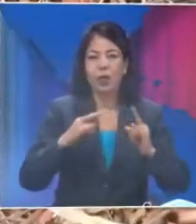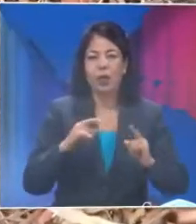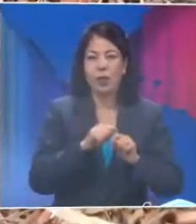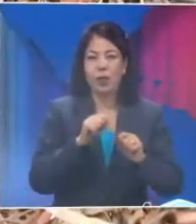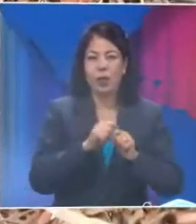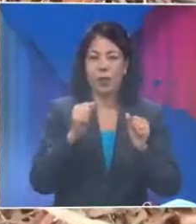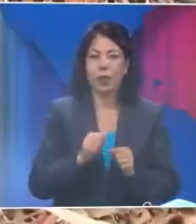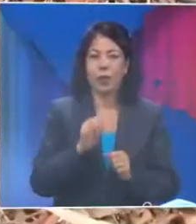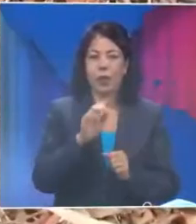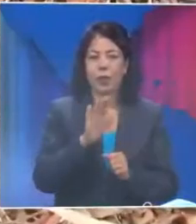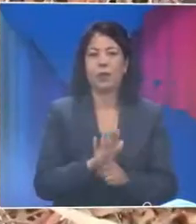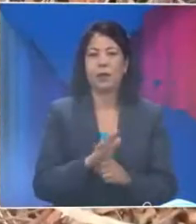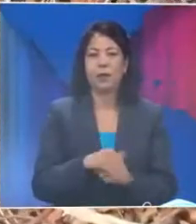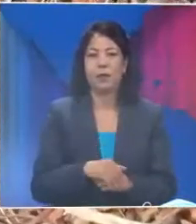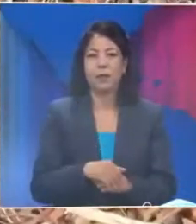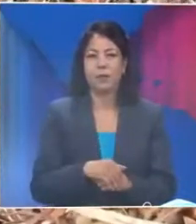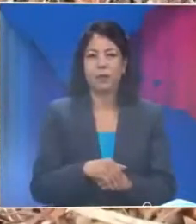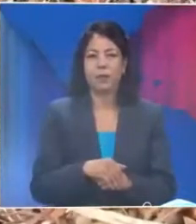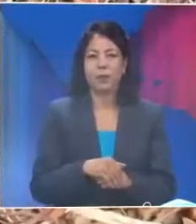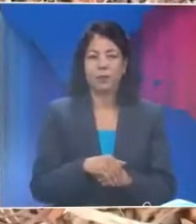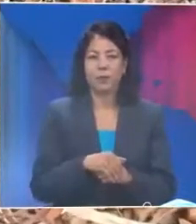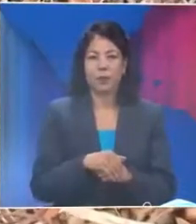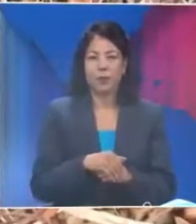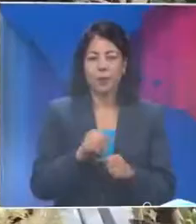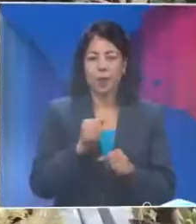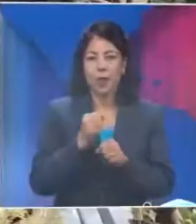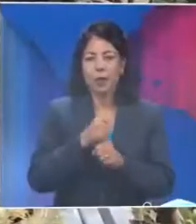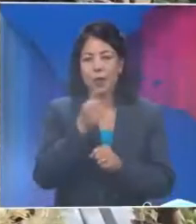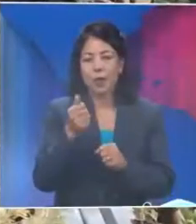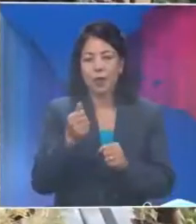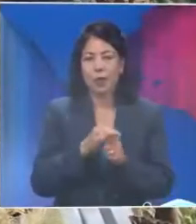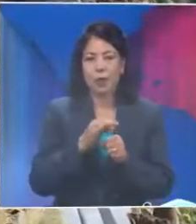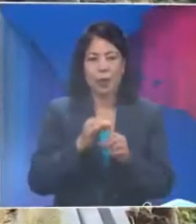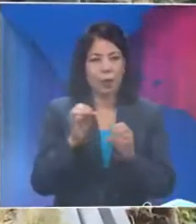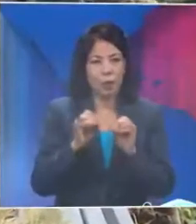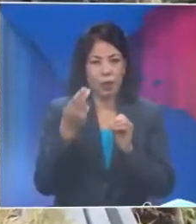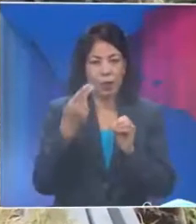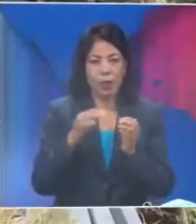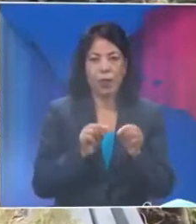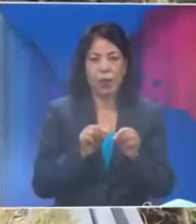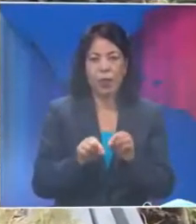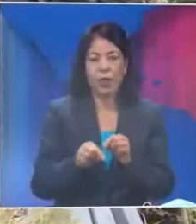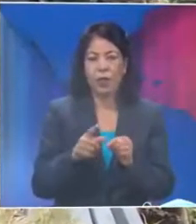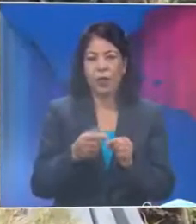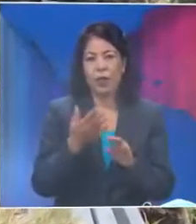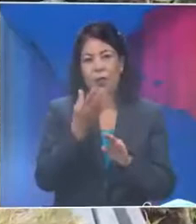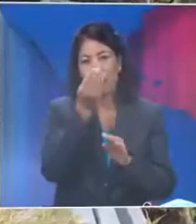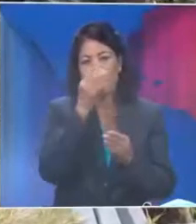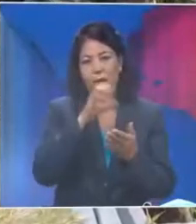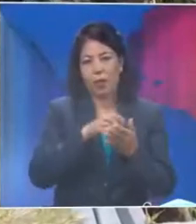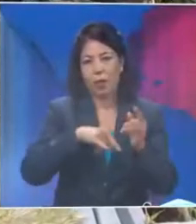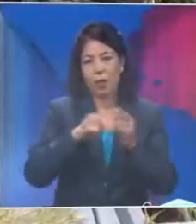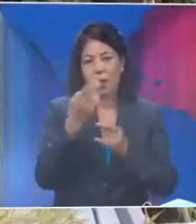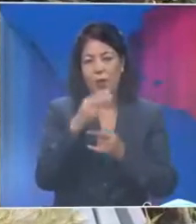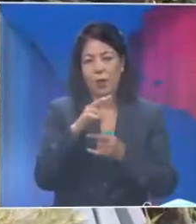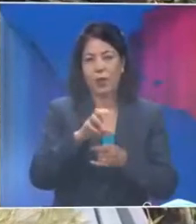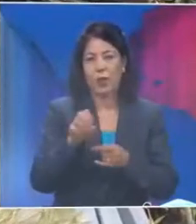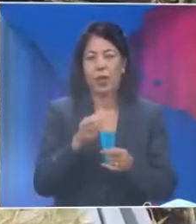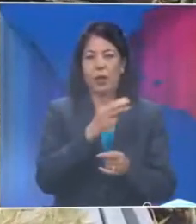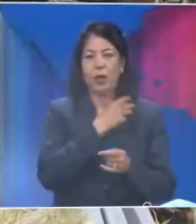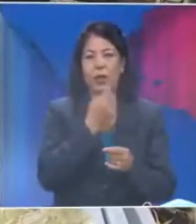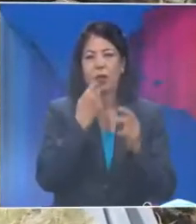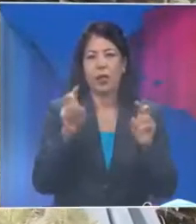गरी बस्दै आएका छन्। कमाई गर्ने अन्य कुनै पनि व्यवसाय नभएपछि खेतीको लागि पुरानै थाकथलो फर्किएको